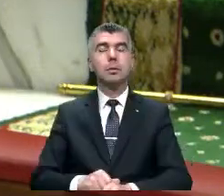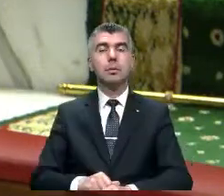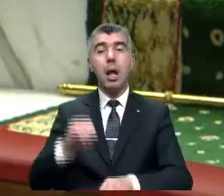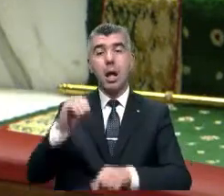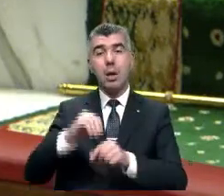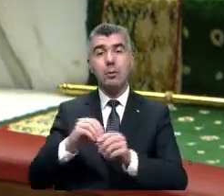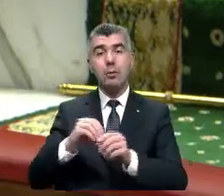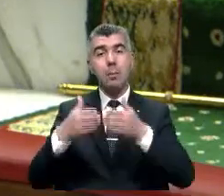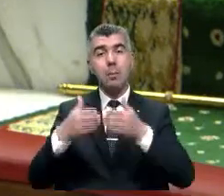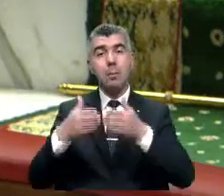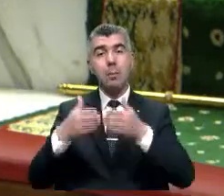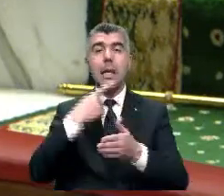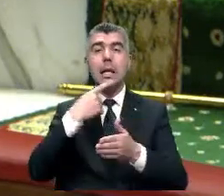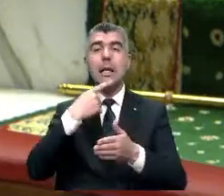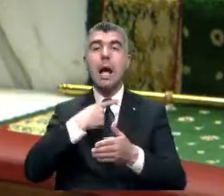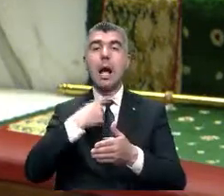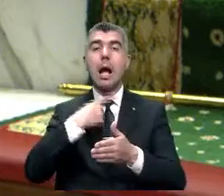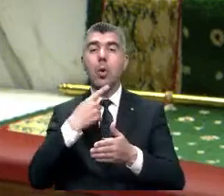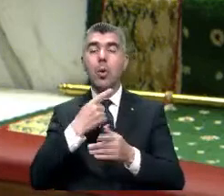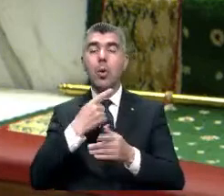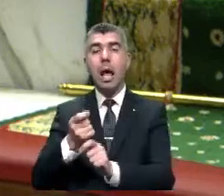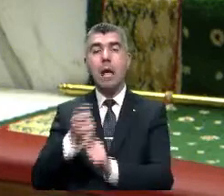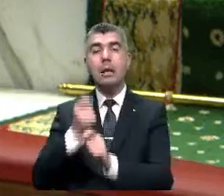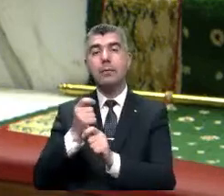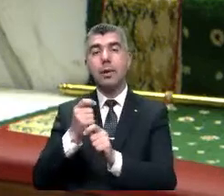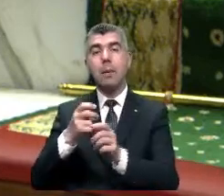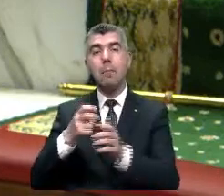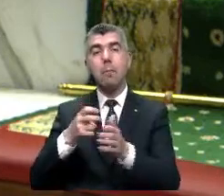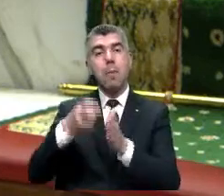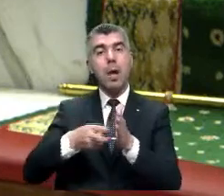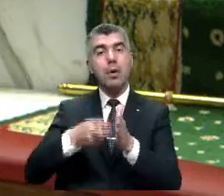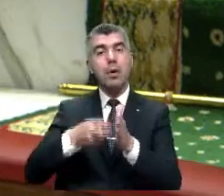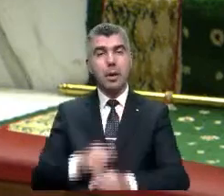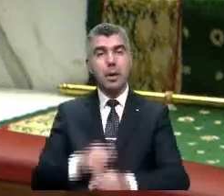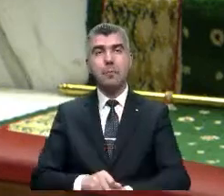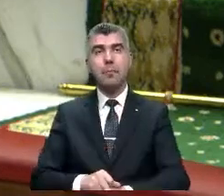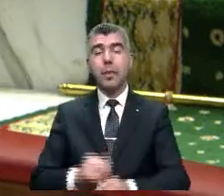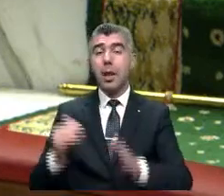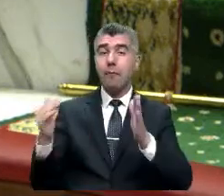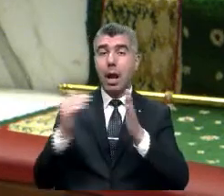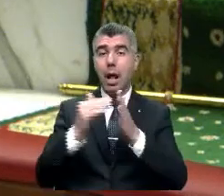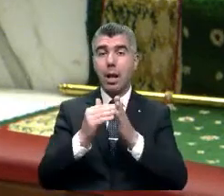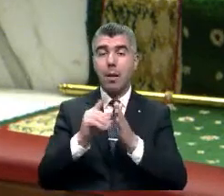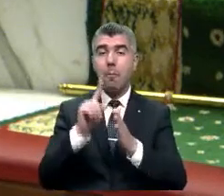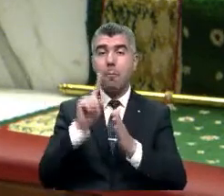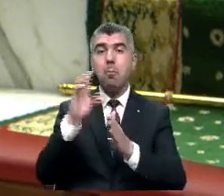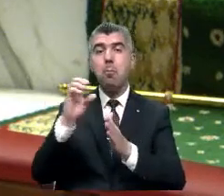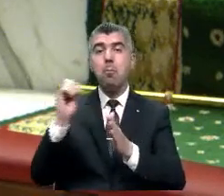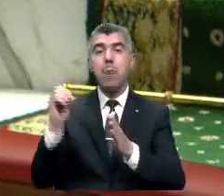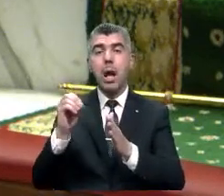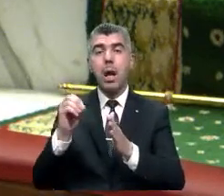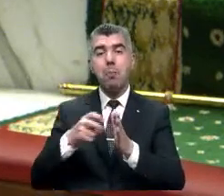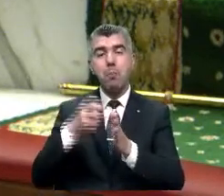وربط مينائي الناظور المتوسطي وأسفي بالشبكة السكاكية الوطنية، وأخيراً